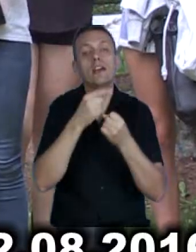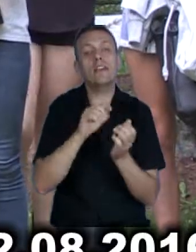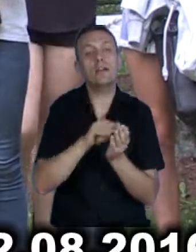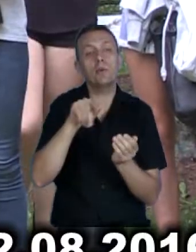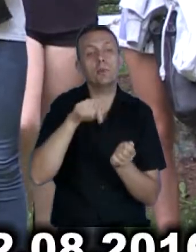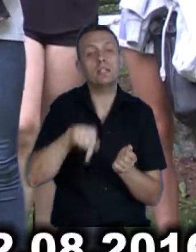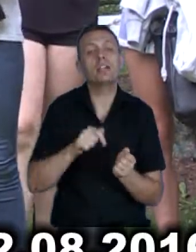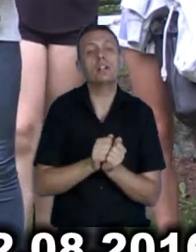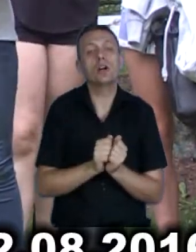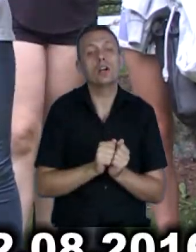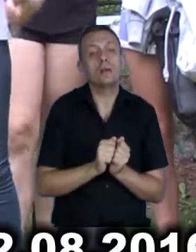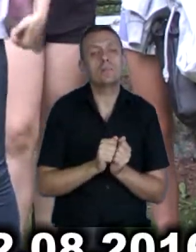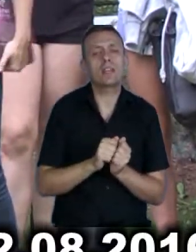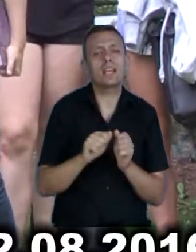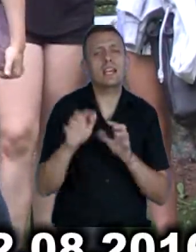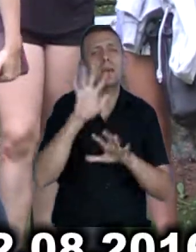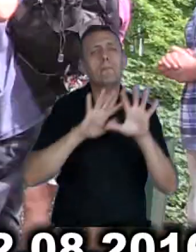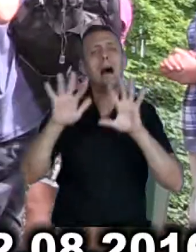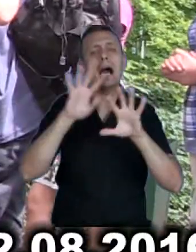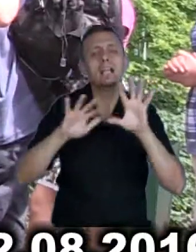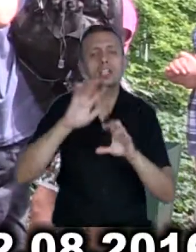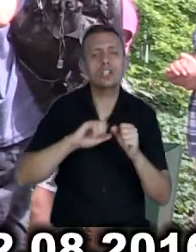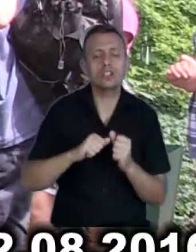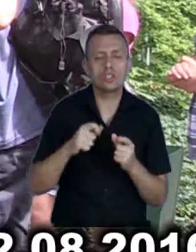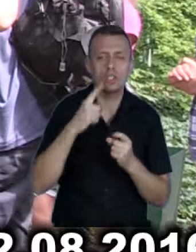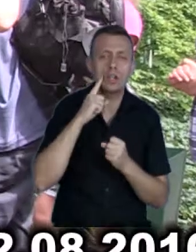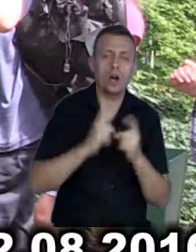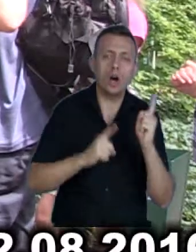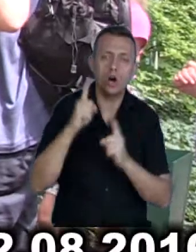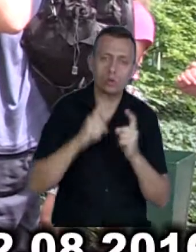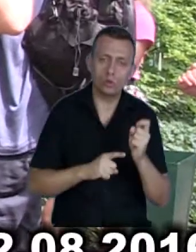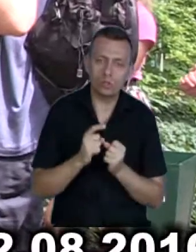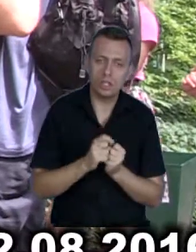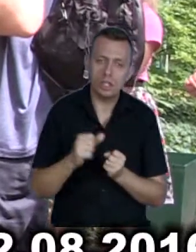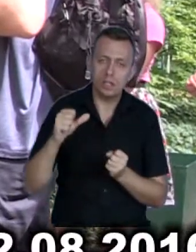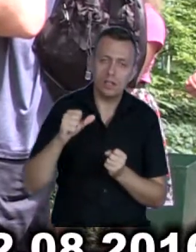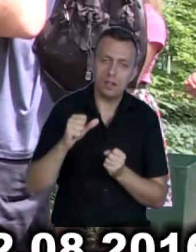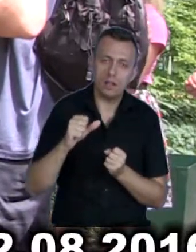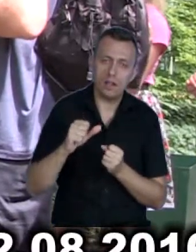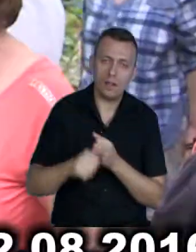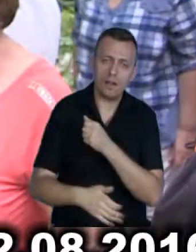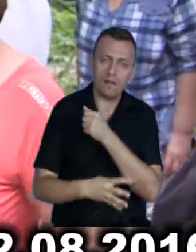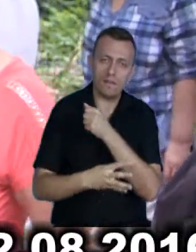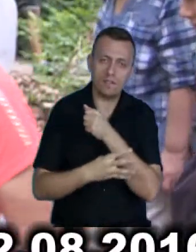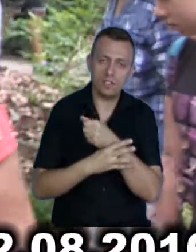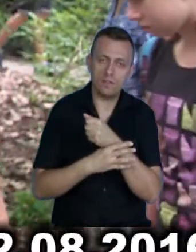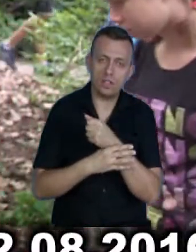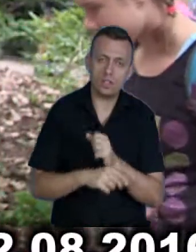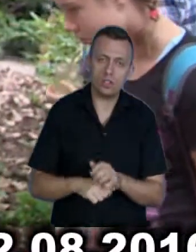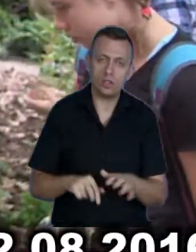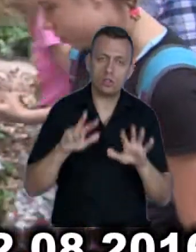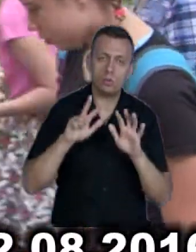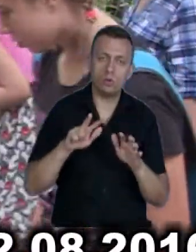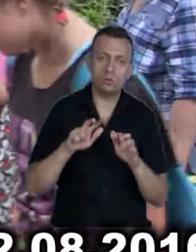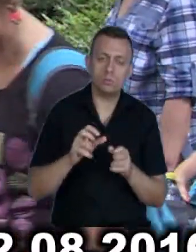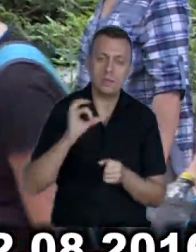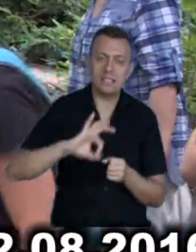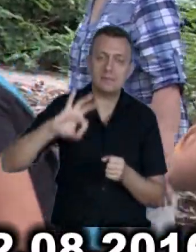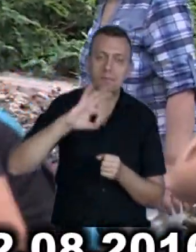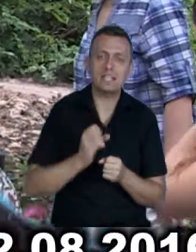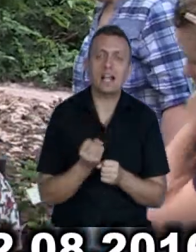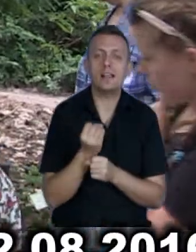odmian uprawnych róż. Kolekcja róż powstała w roku 1998, a 10 lat później uzyskała status kolekcji narodowej,